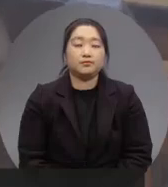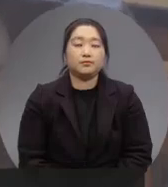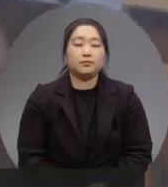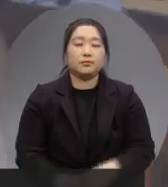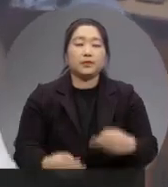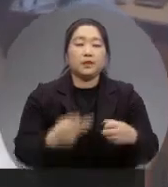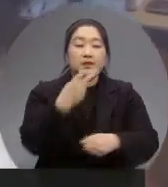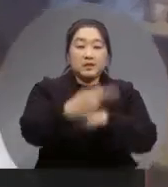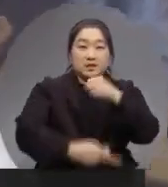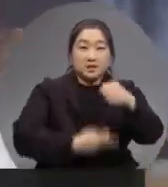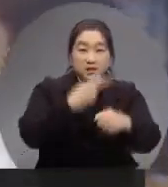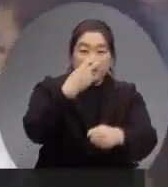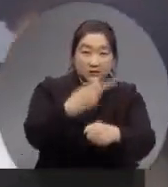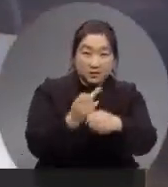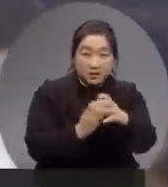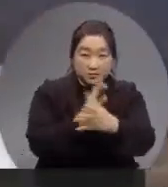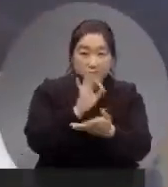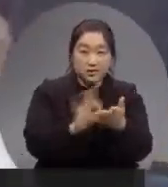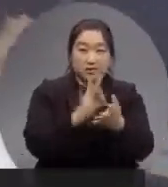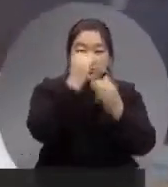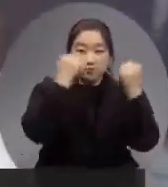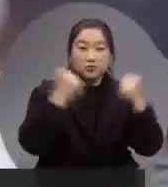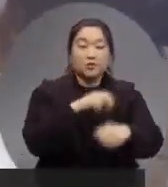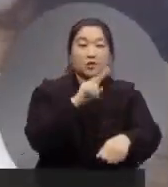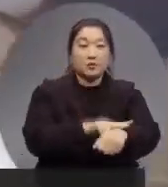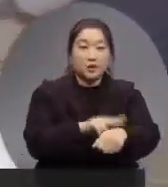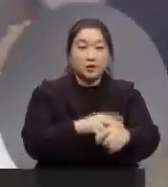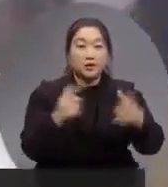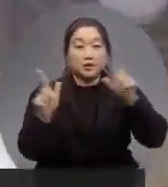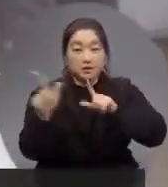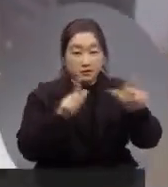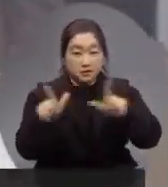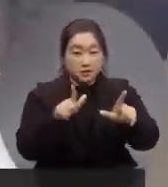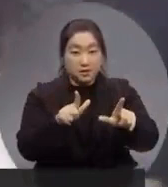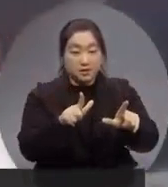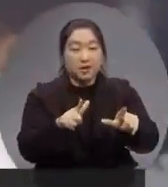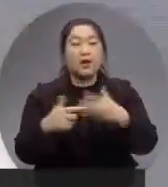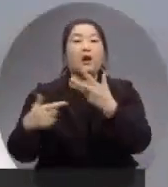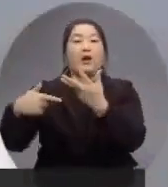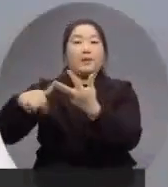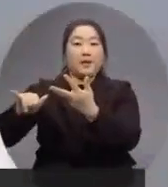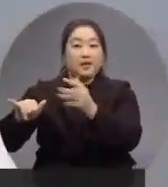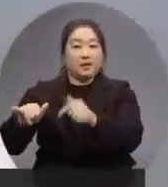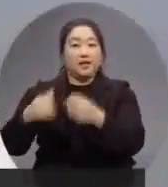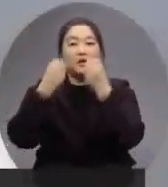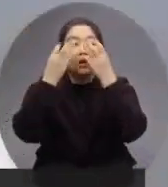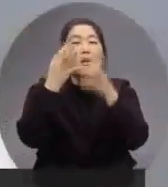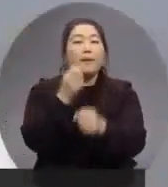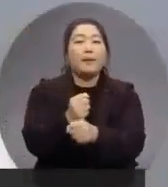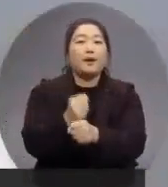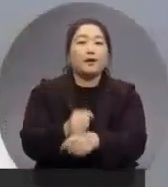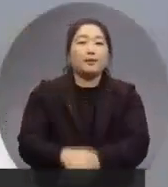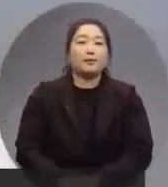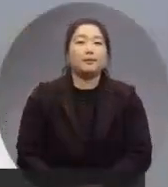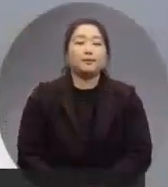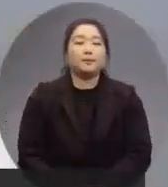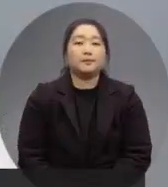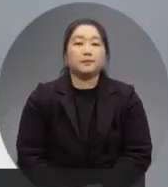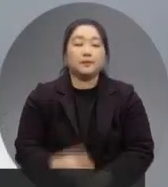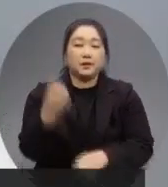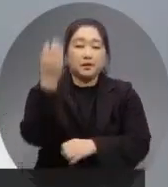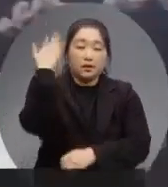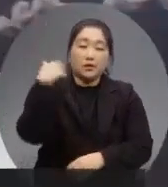12년 넘게 사용해온 충청북도의 별칭과 상징 이미지가 민선 8기를 맞아 새롭게 바뀝니다.